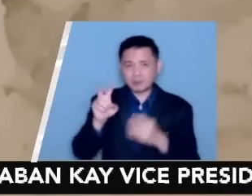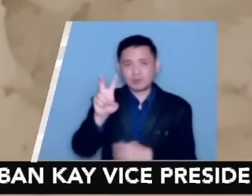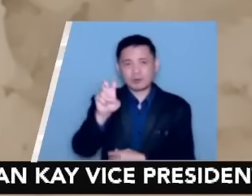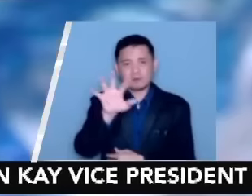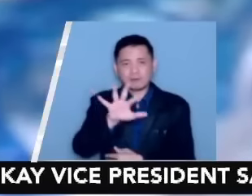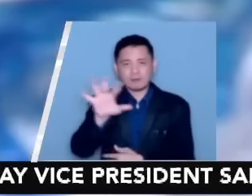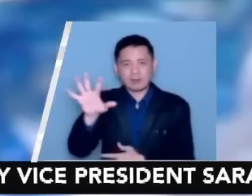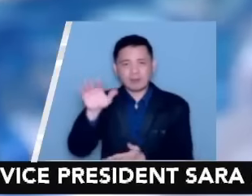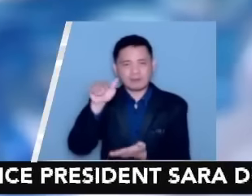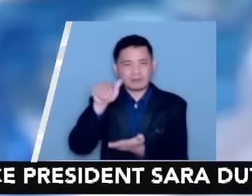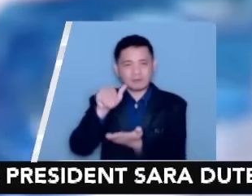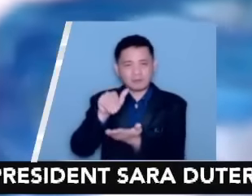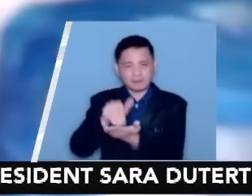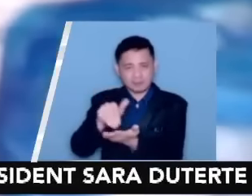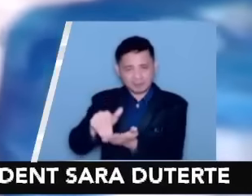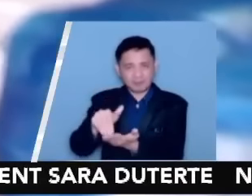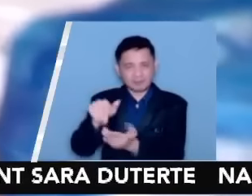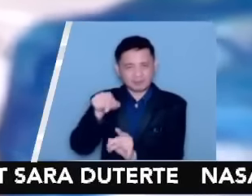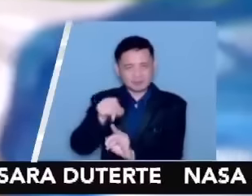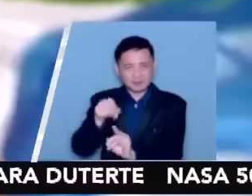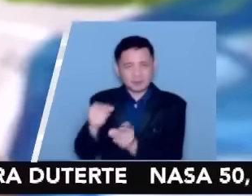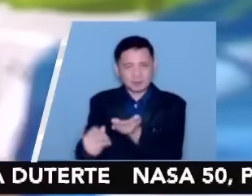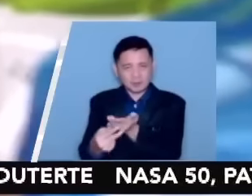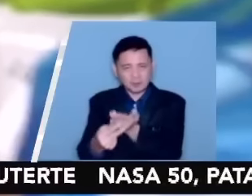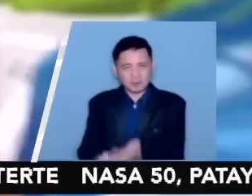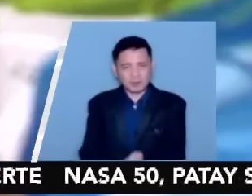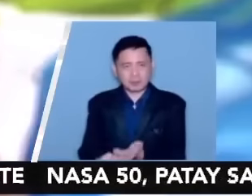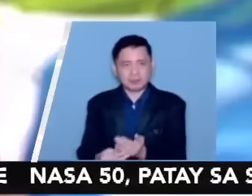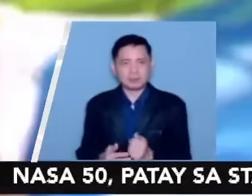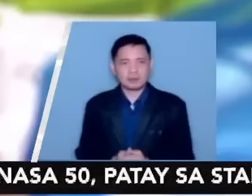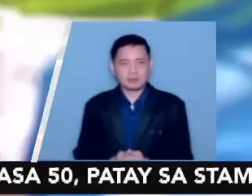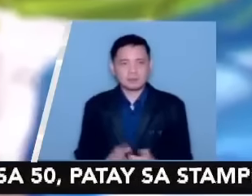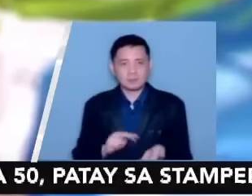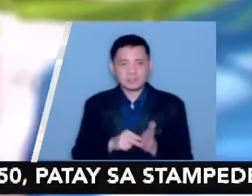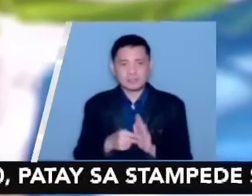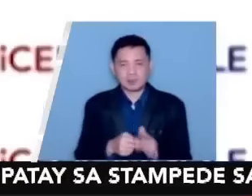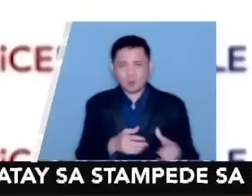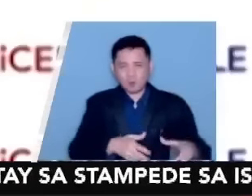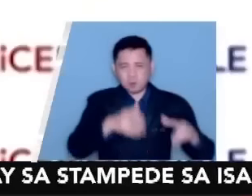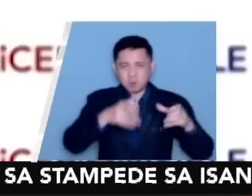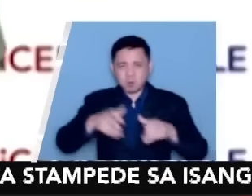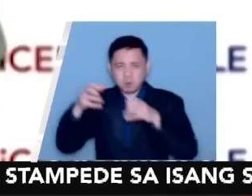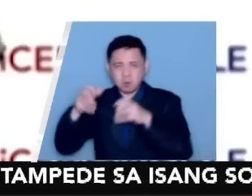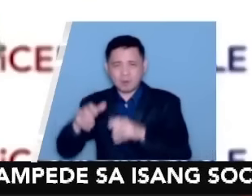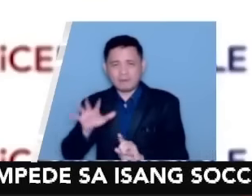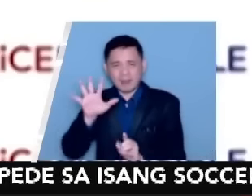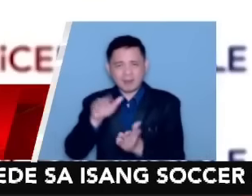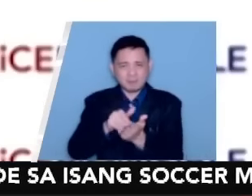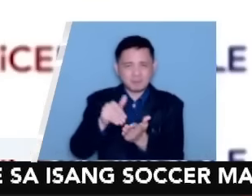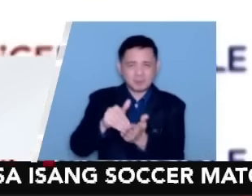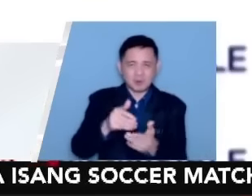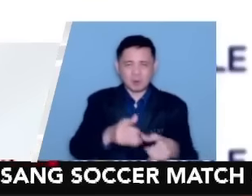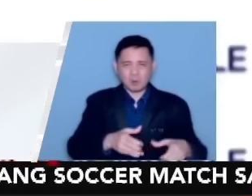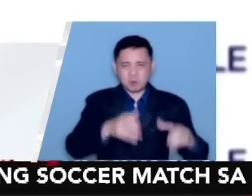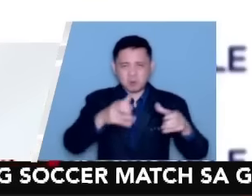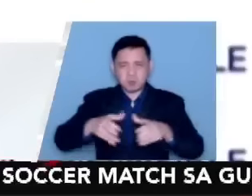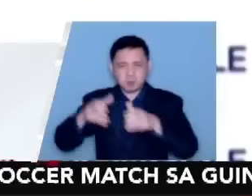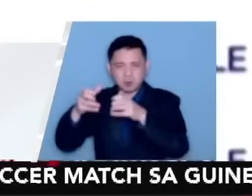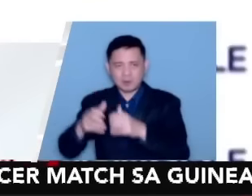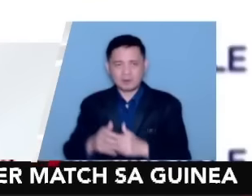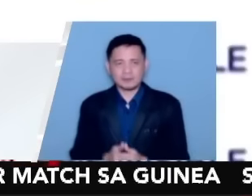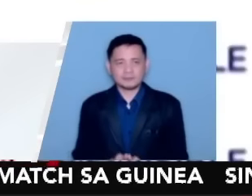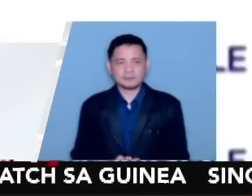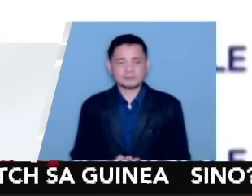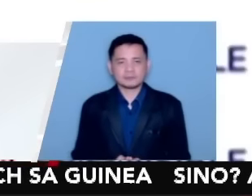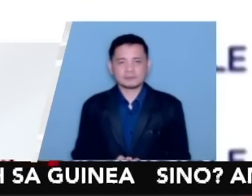buong taon o katumbas ng mahigit 5 milyong sako. So pag pinagsama-sama po natin yon sa lahat ng population during that year, kaya